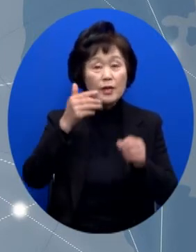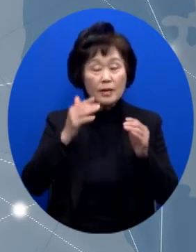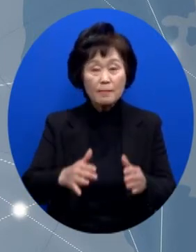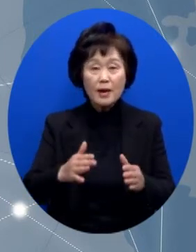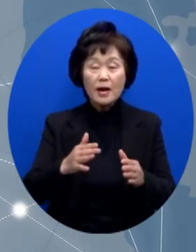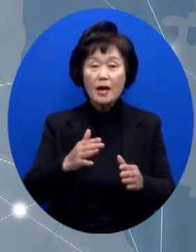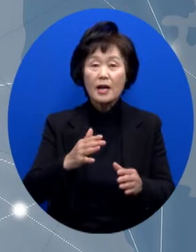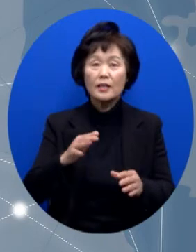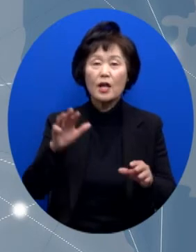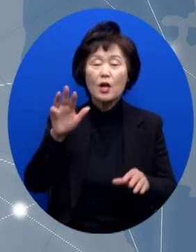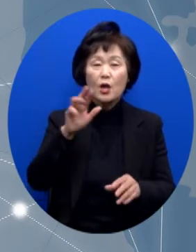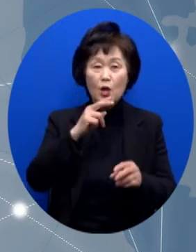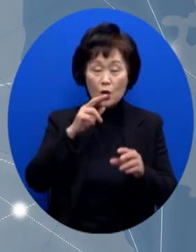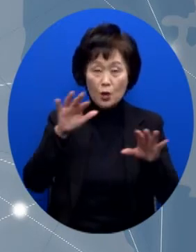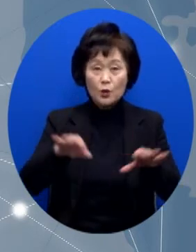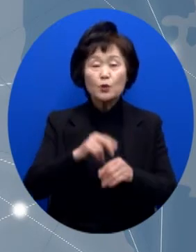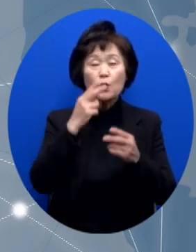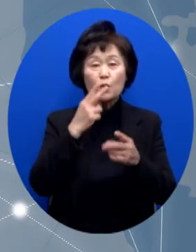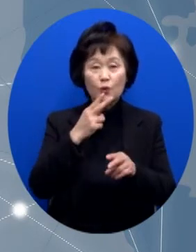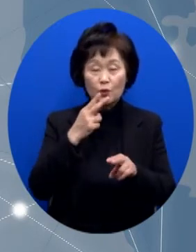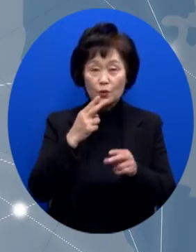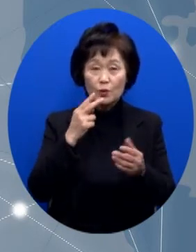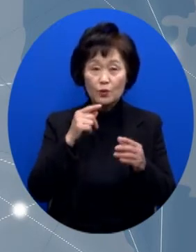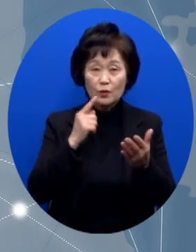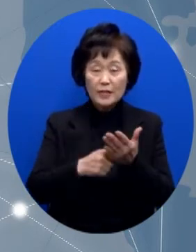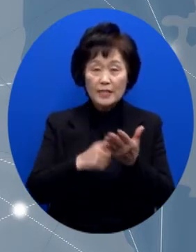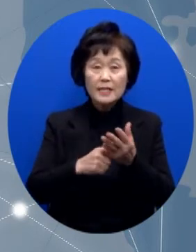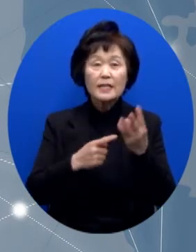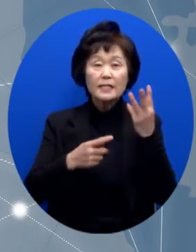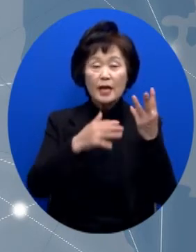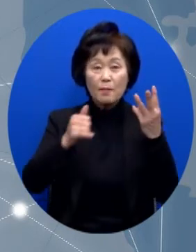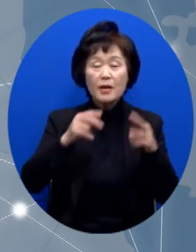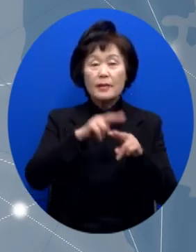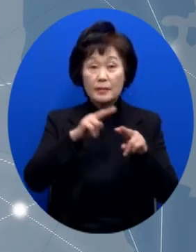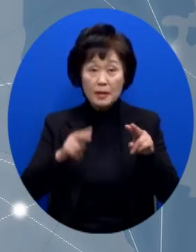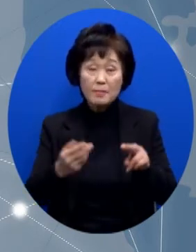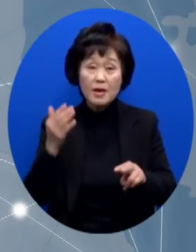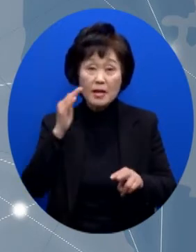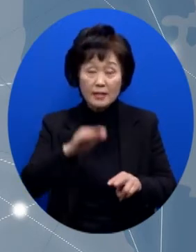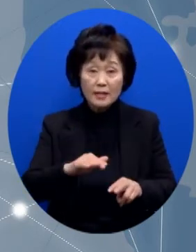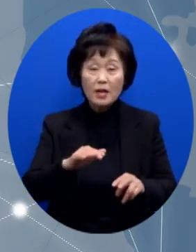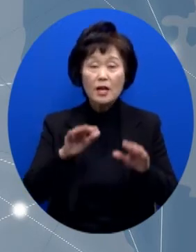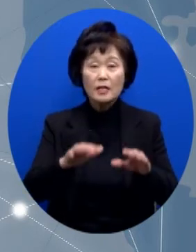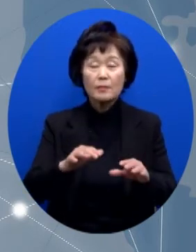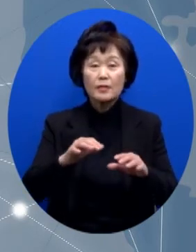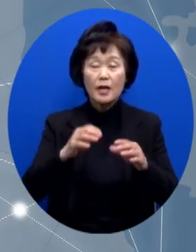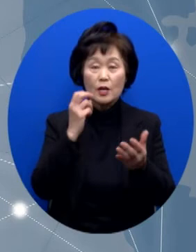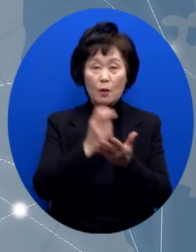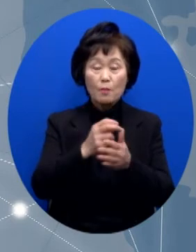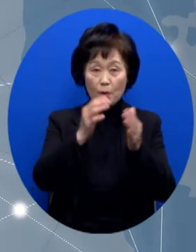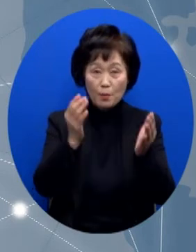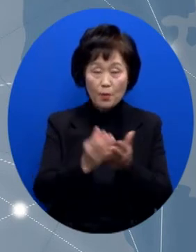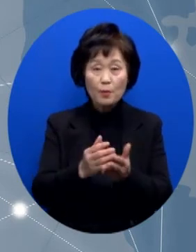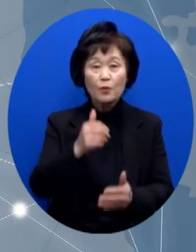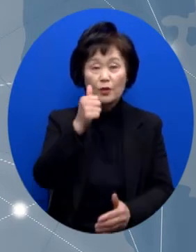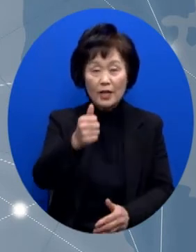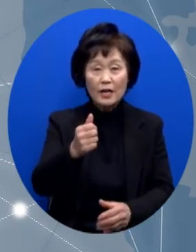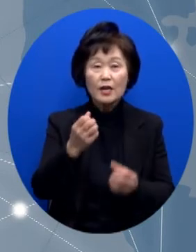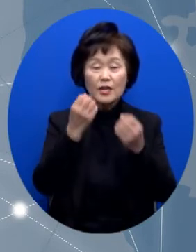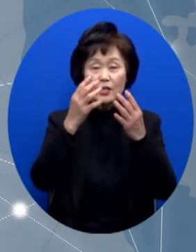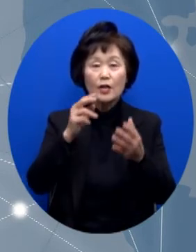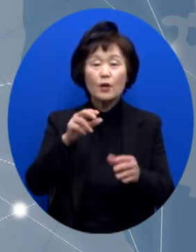사임한 건데요. 카스티오 대통령은 충성파로 꼽히는 아니발 토레스 법무부 장관을 새로운 총리로